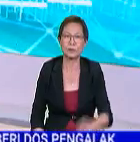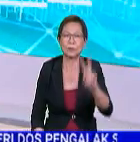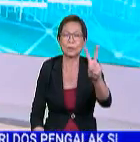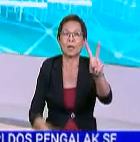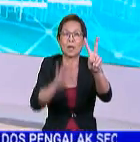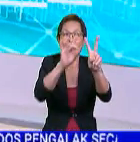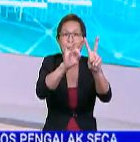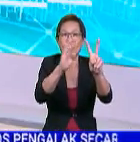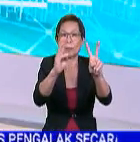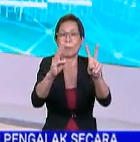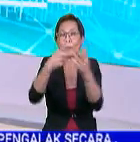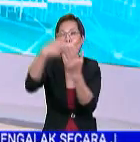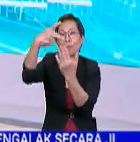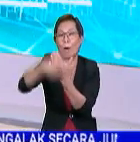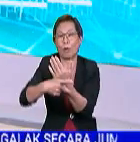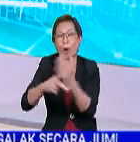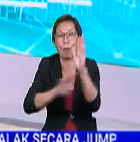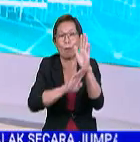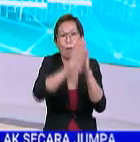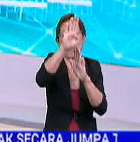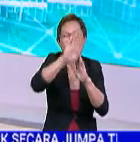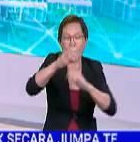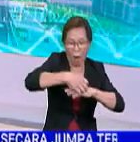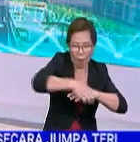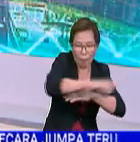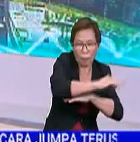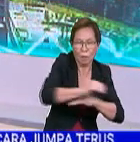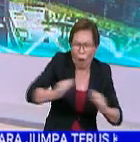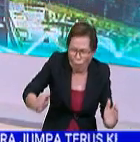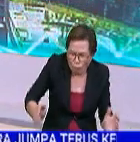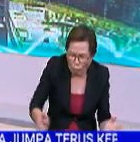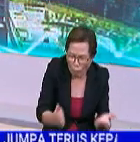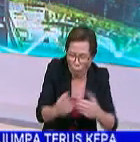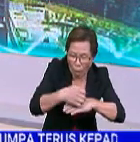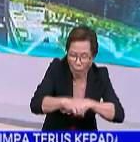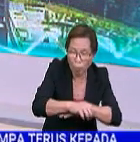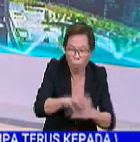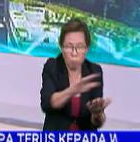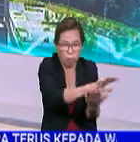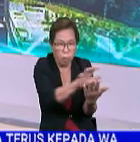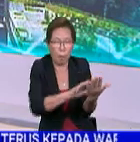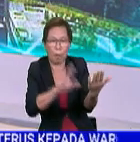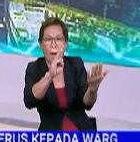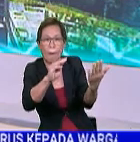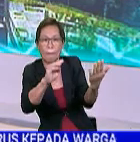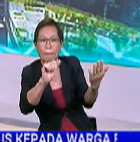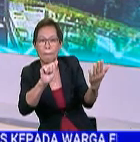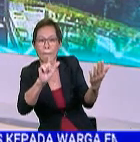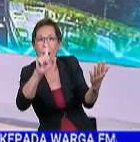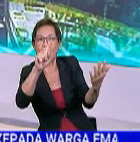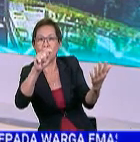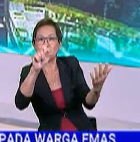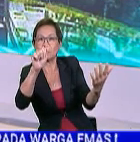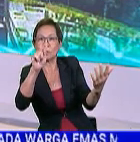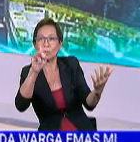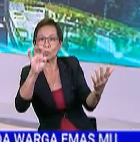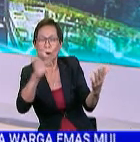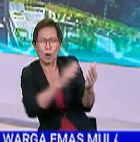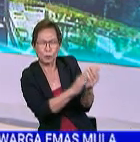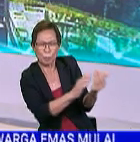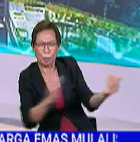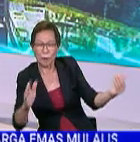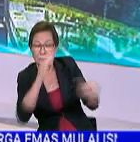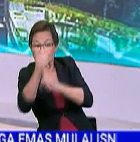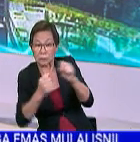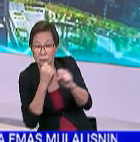286 program pembangunan pengeksport dan penggalakan eksport diangka matrik sepanjang tahun ini ketua pegawai